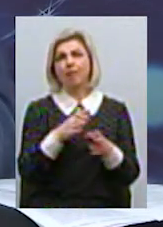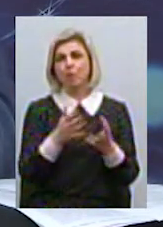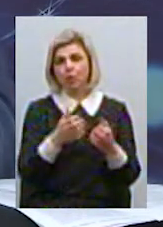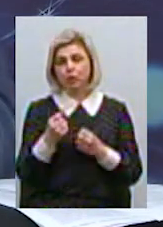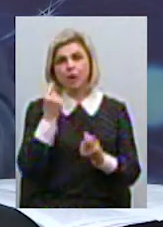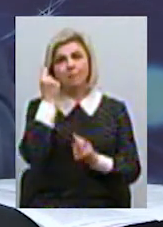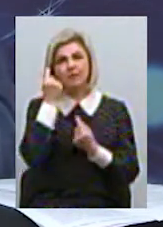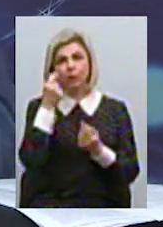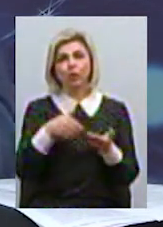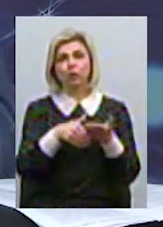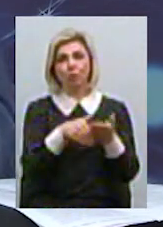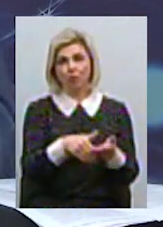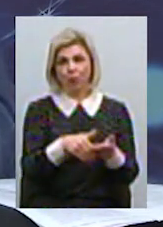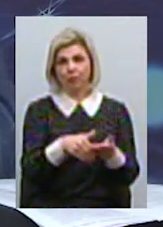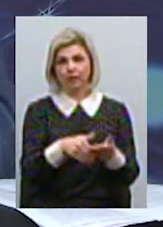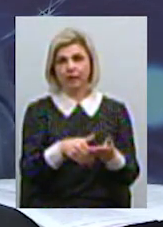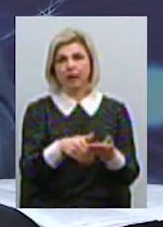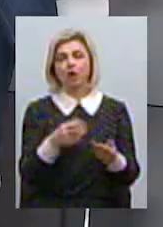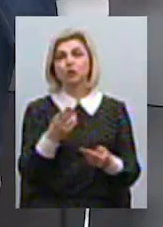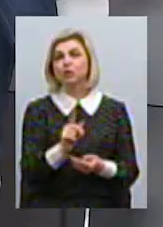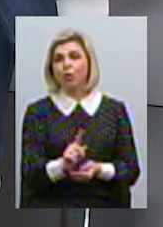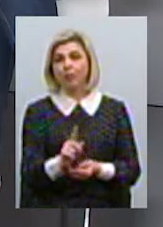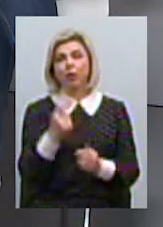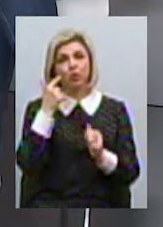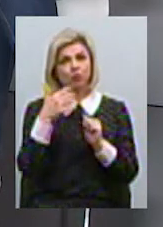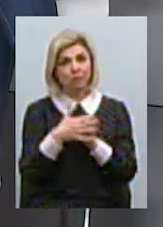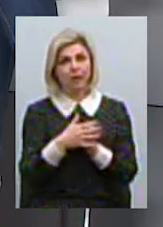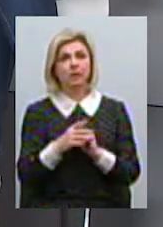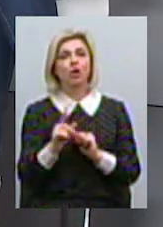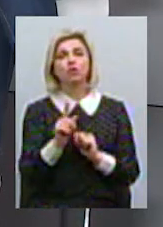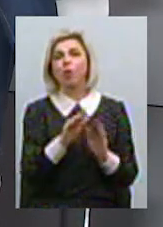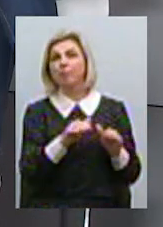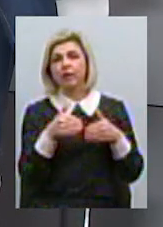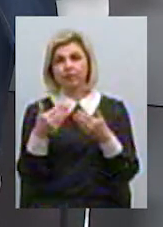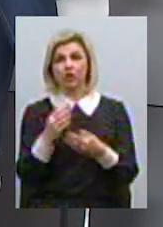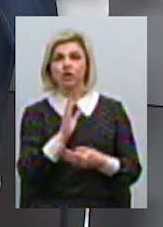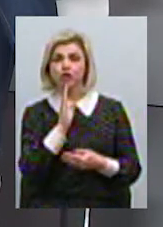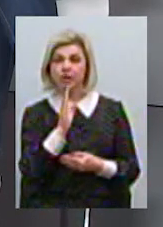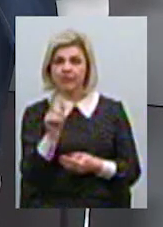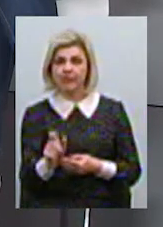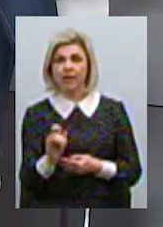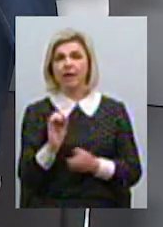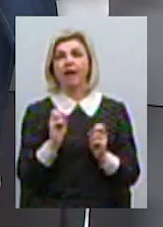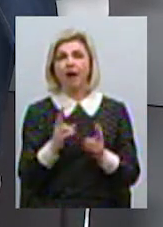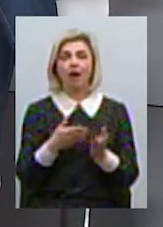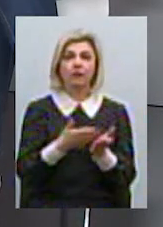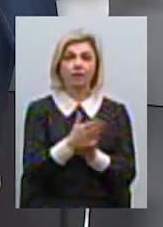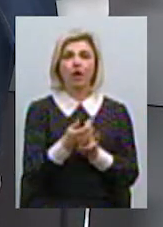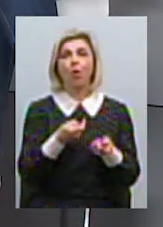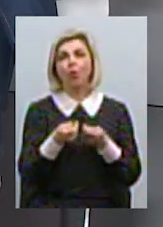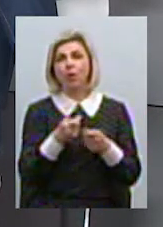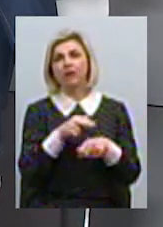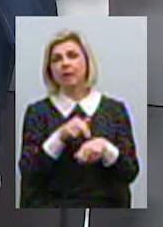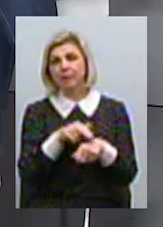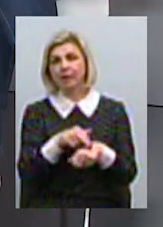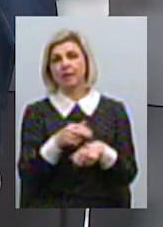психологічну допомогу для того, щоб зрозуміти, що порадити жінці і як скомунікувати орган влади, правоохоронний